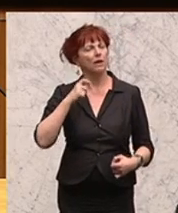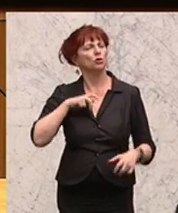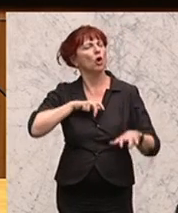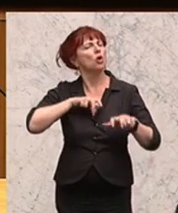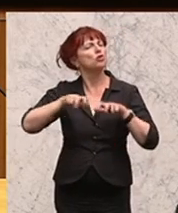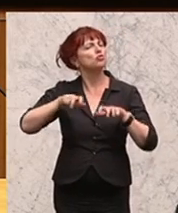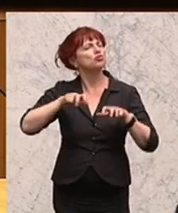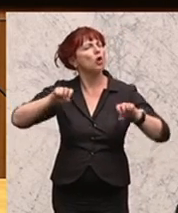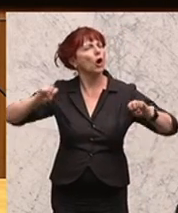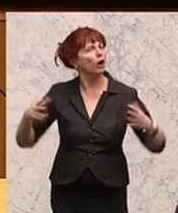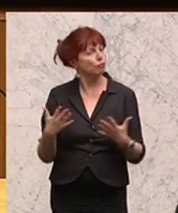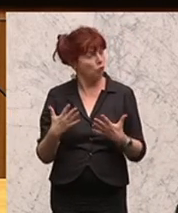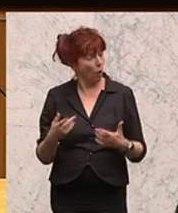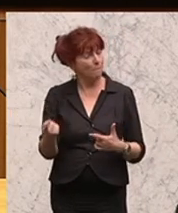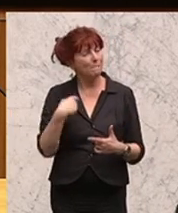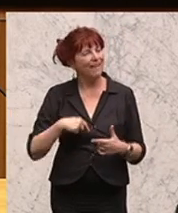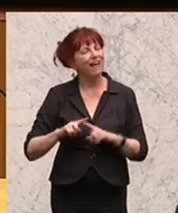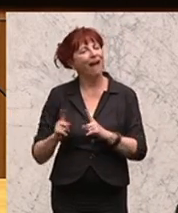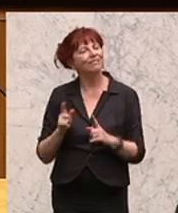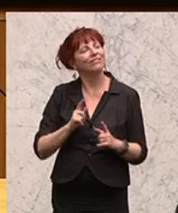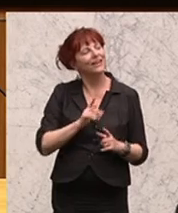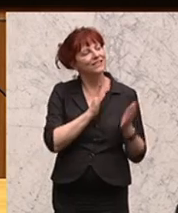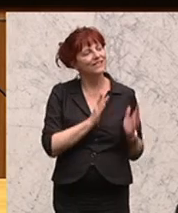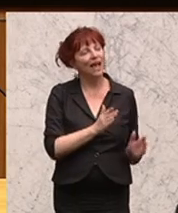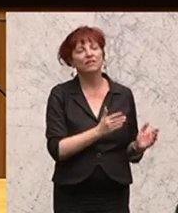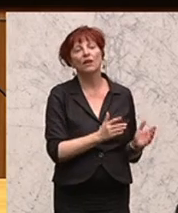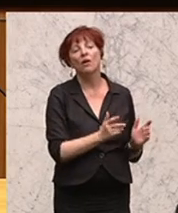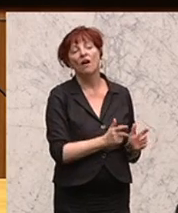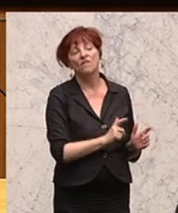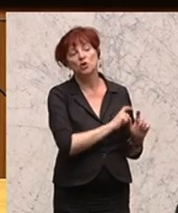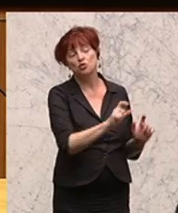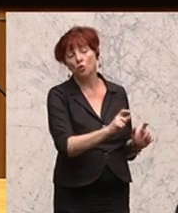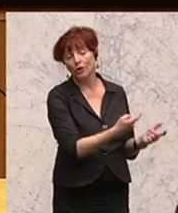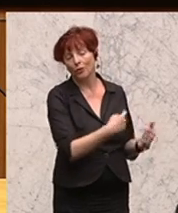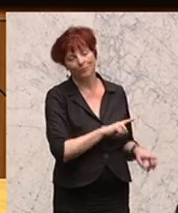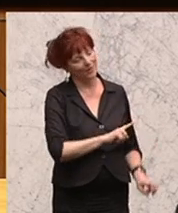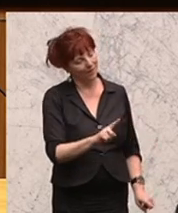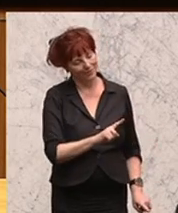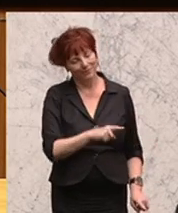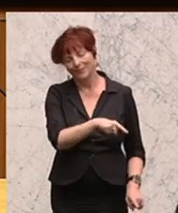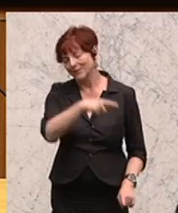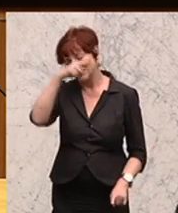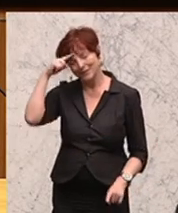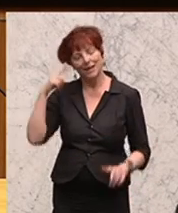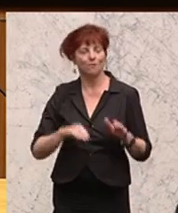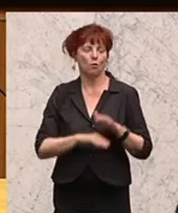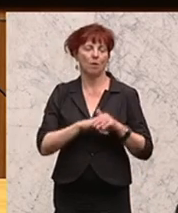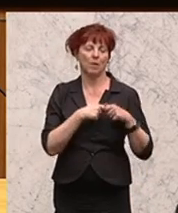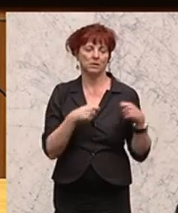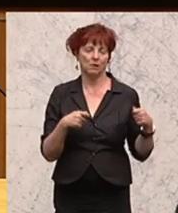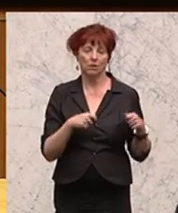Pump, sondern eine Steuerreform, die auf der anderen Seite sehr sinnvolle Maßnahmen mit sich bringt. Zum einen,